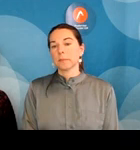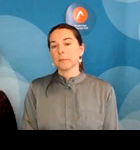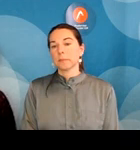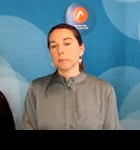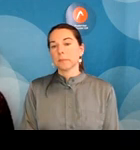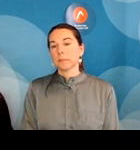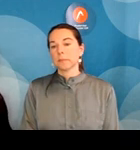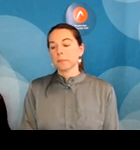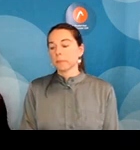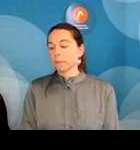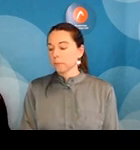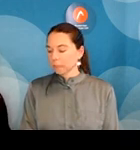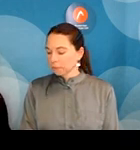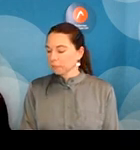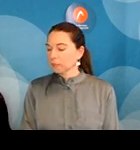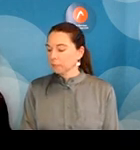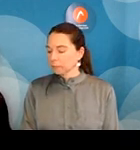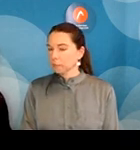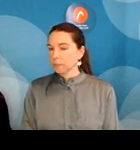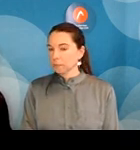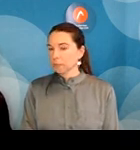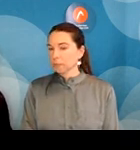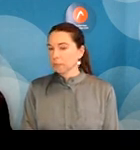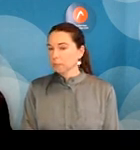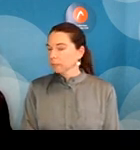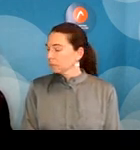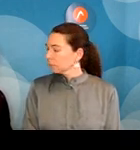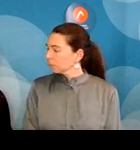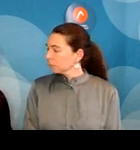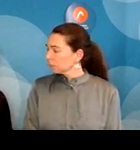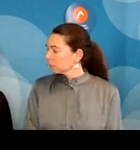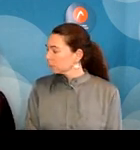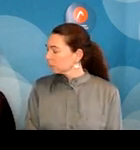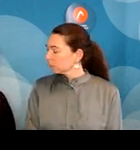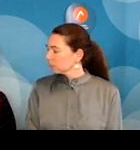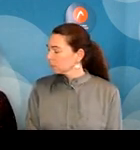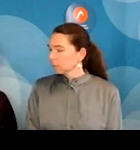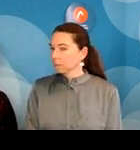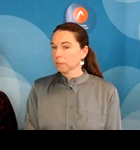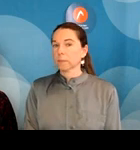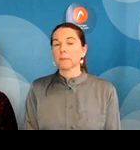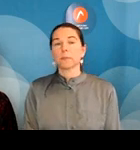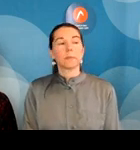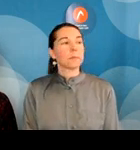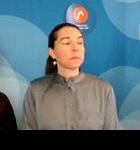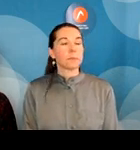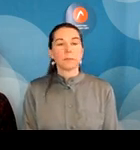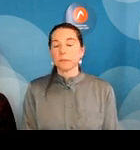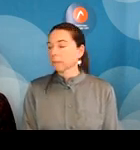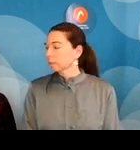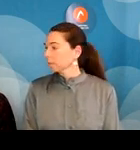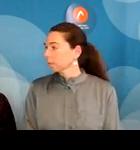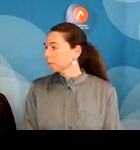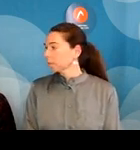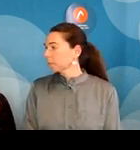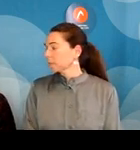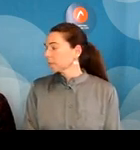lyfta fram just olika frågor. Framförallt också att vi